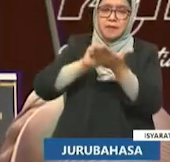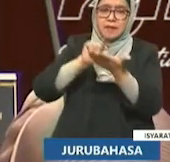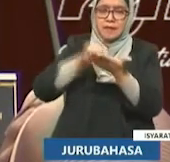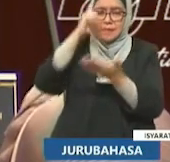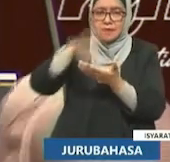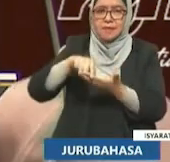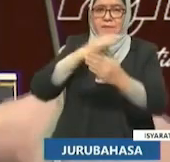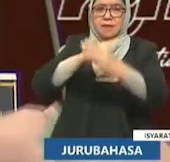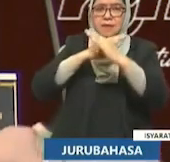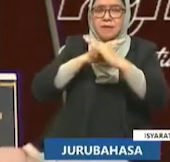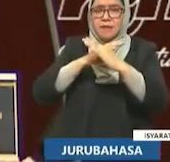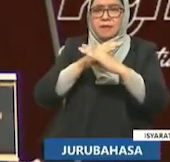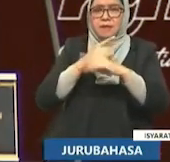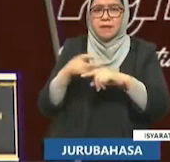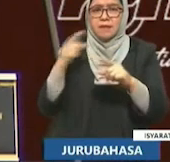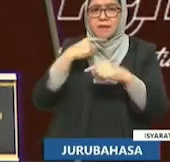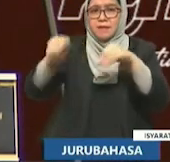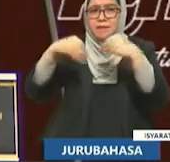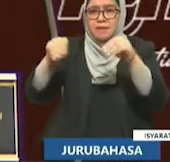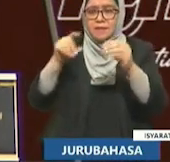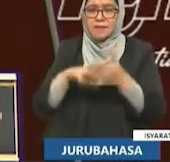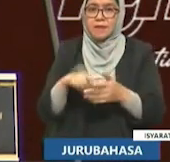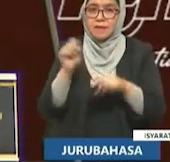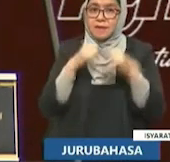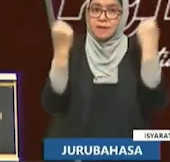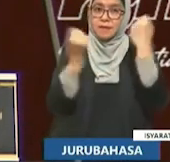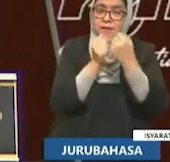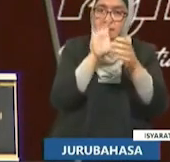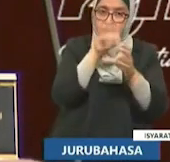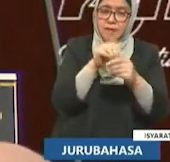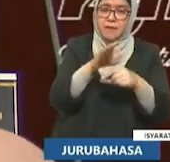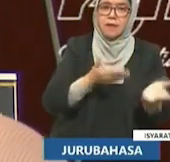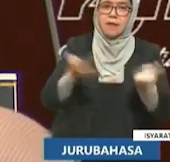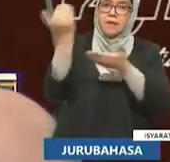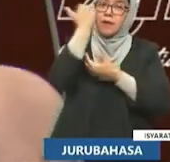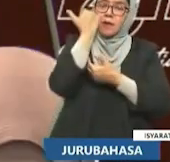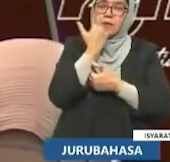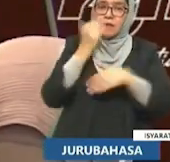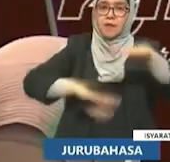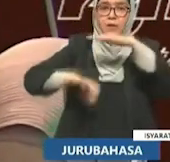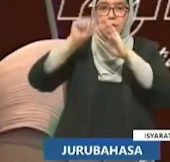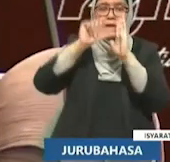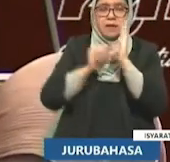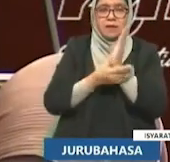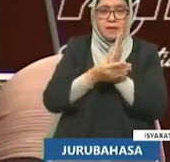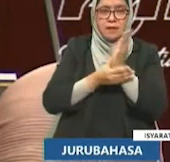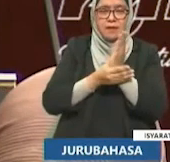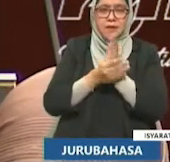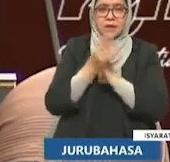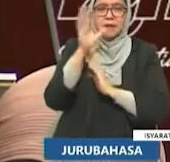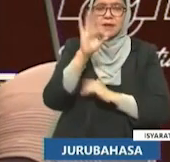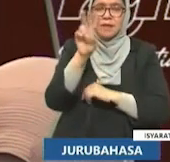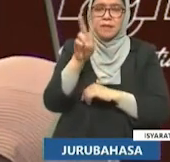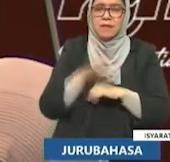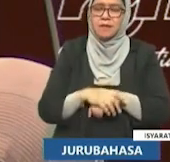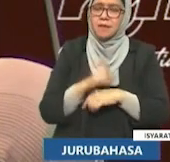mengikuti undang-undang akan disia-siakan didakwa di Mahkamah Dewata jualan dada 90cm Khalifa gantungan konservasi